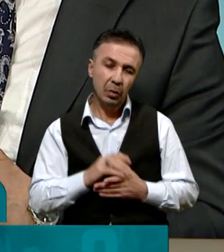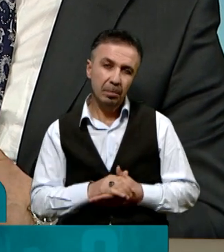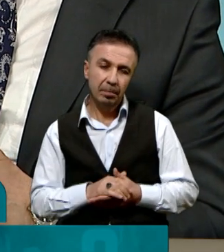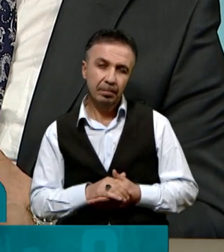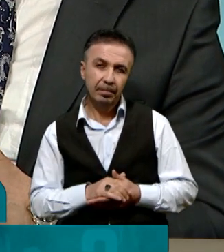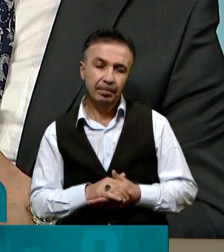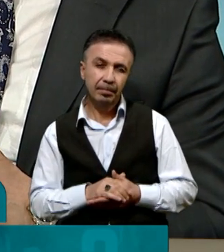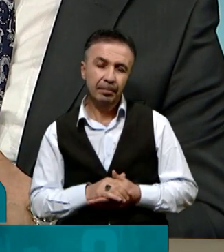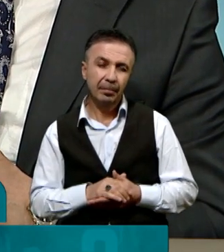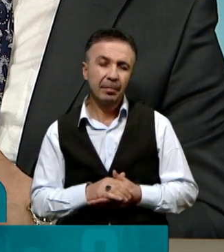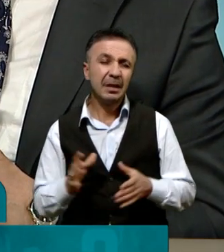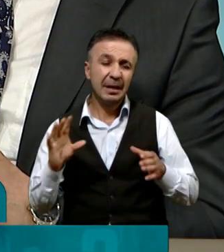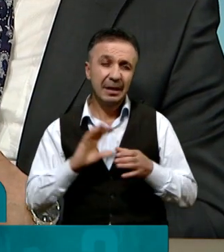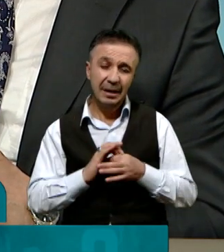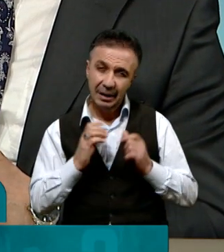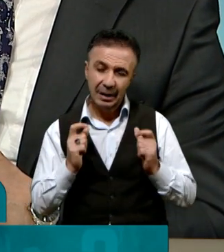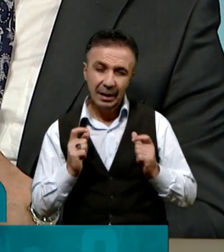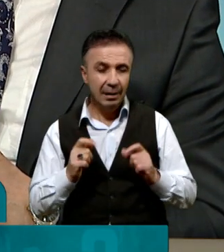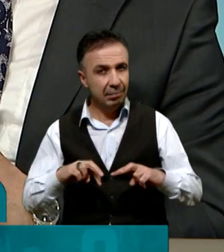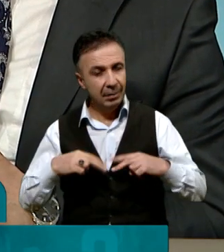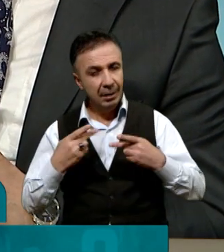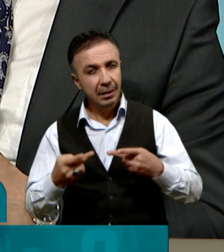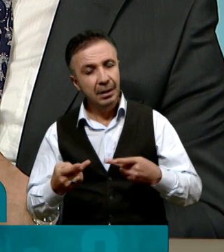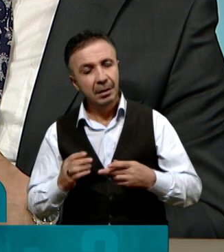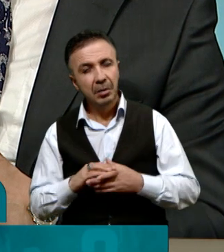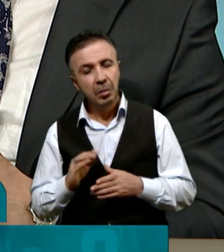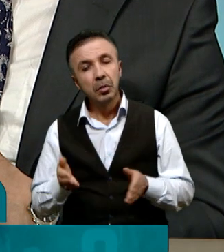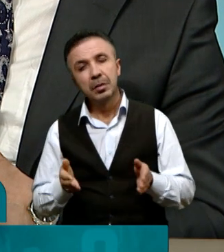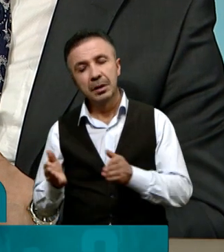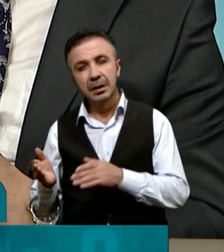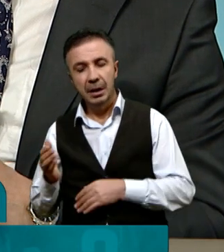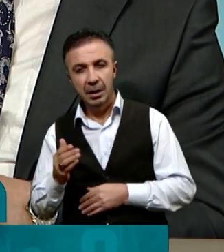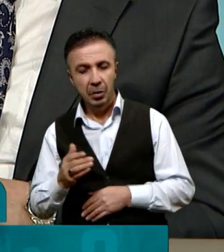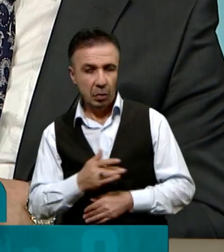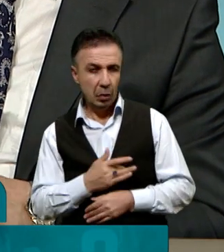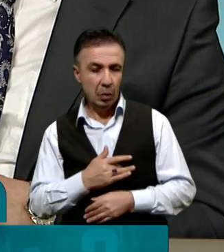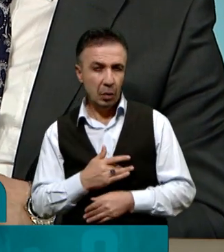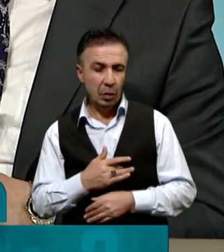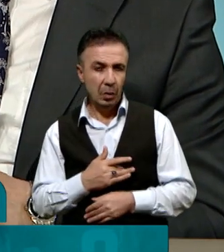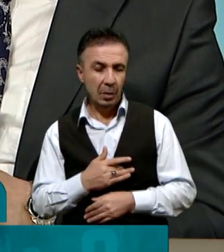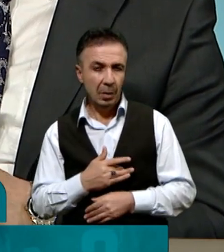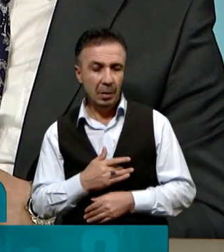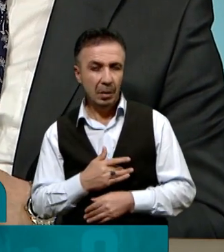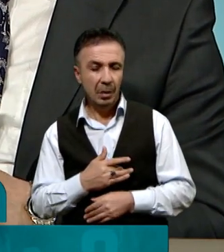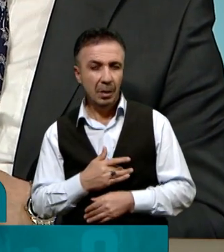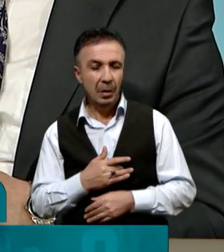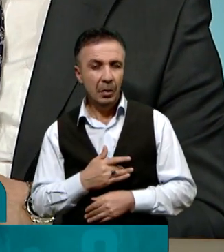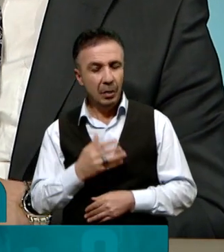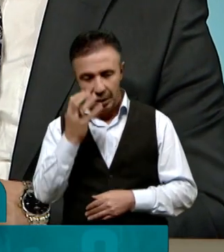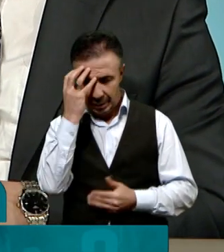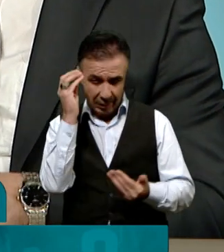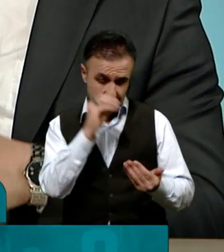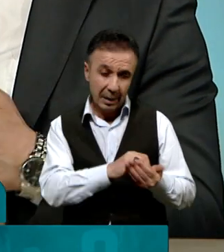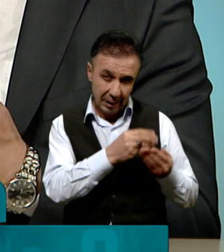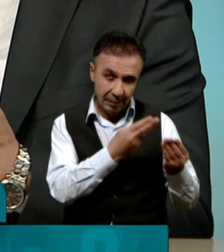yapacağız? İlgili yerlere zaten aktaracağız. Peki bunun dışında gönüllü sen ne yapabiliyorsun? Belki bu gönüllü olanlar daha tabii, da kıymetli. Daha da,